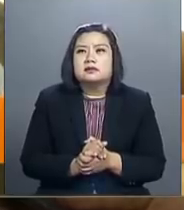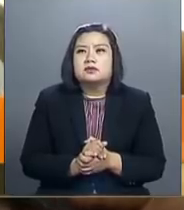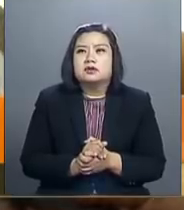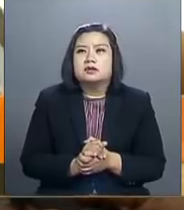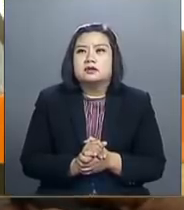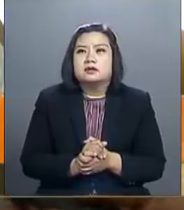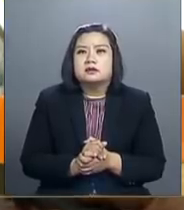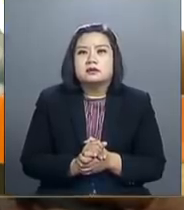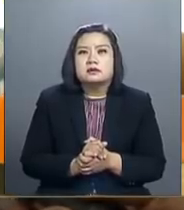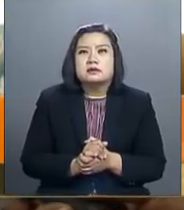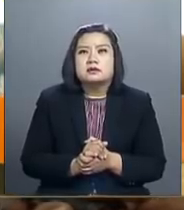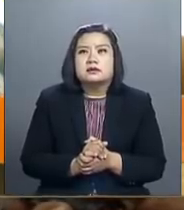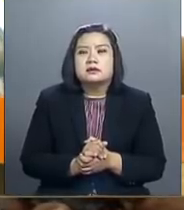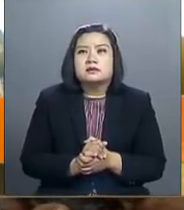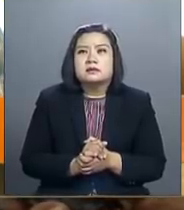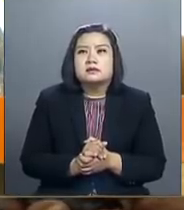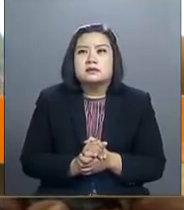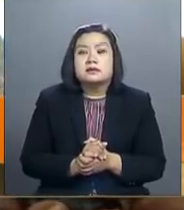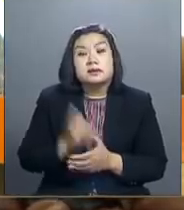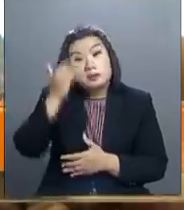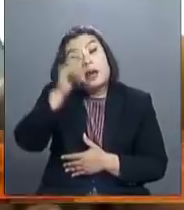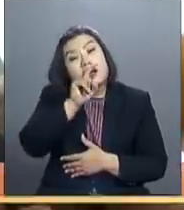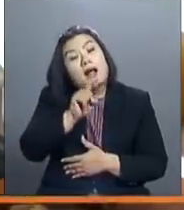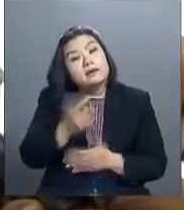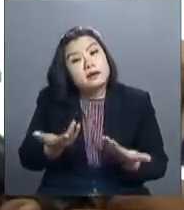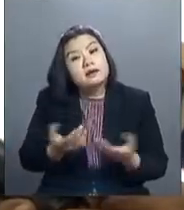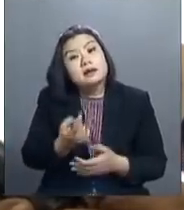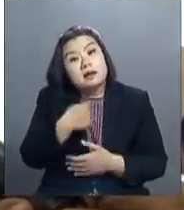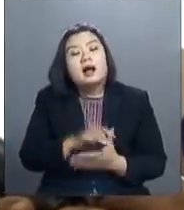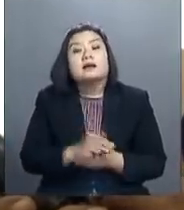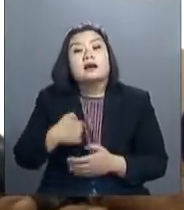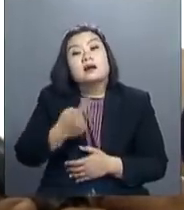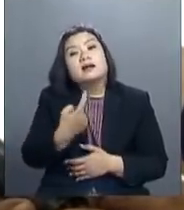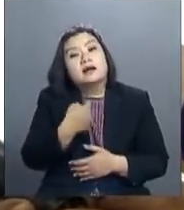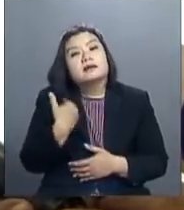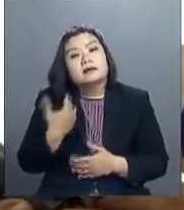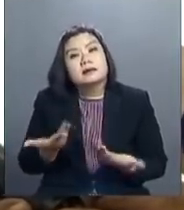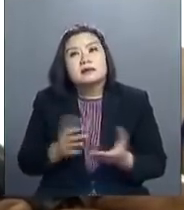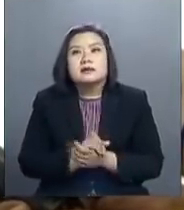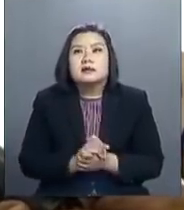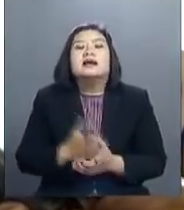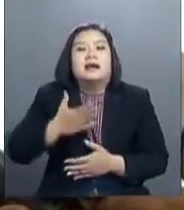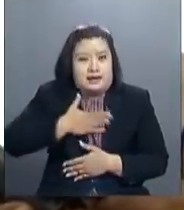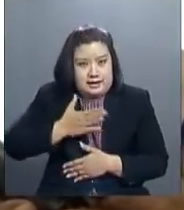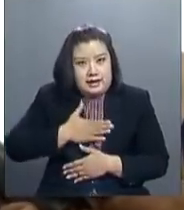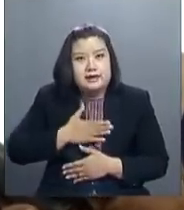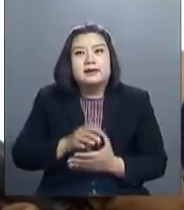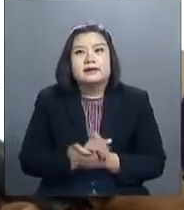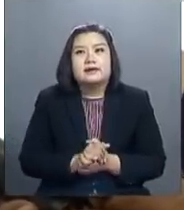ก็พูดทางเงี้ยแล้วทำไมไม่ถามอะไรเงี้ย ถามอยู่เนี่ยค ่ ะ ก็ฉันพูดก่อนในนี้ถ